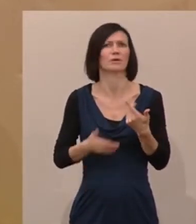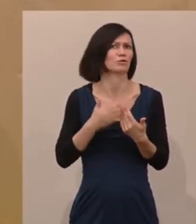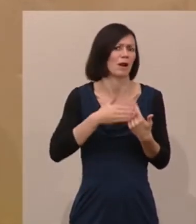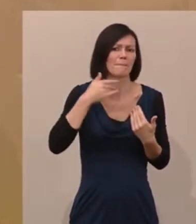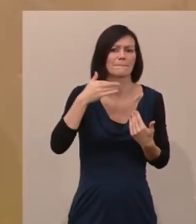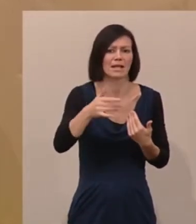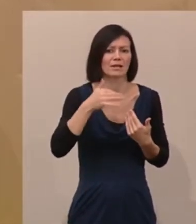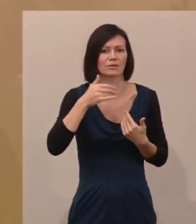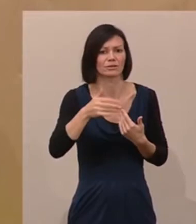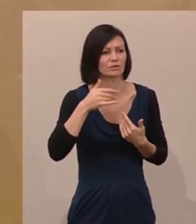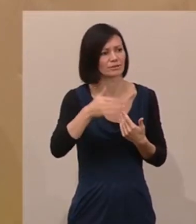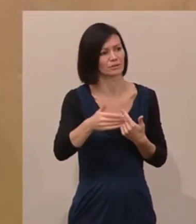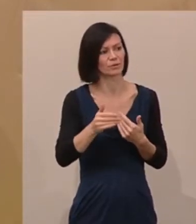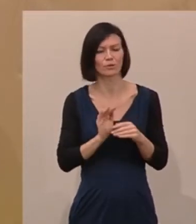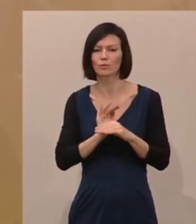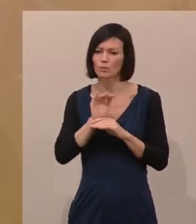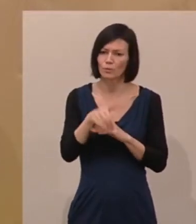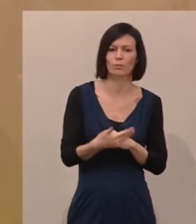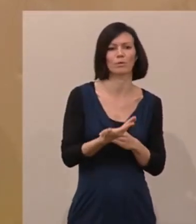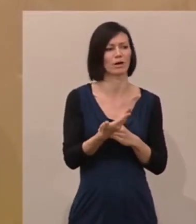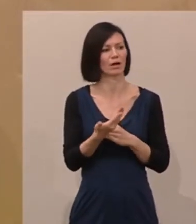Milliardäre, jedenfalls auf Erbschaften der